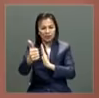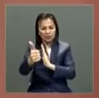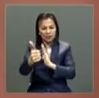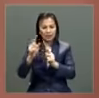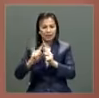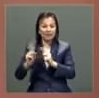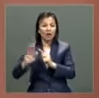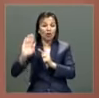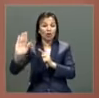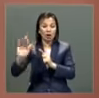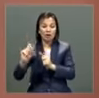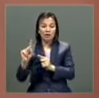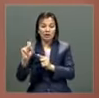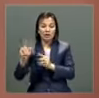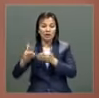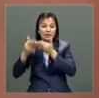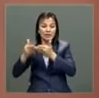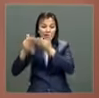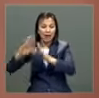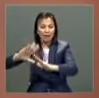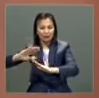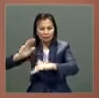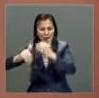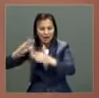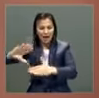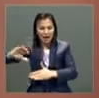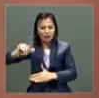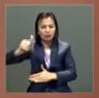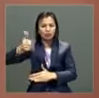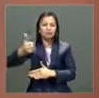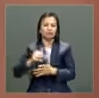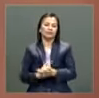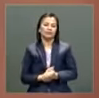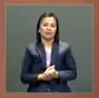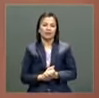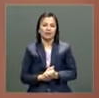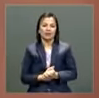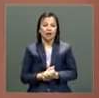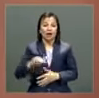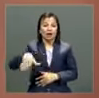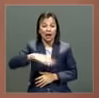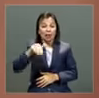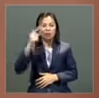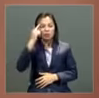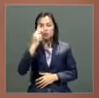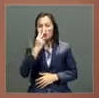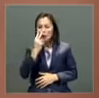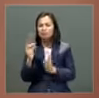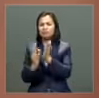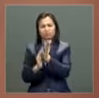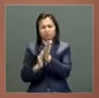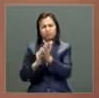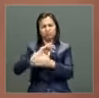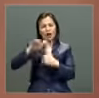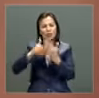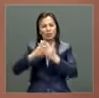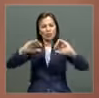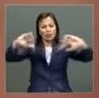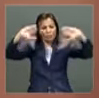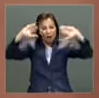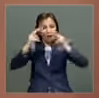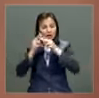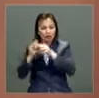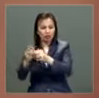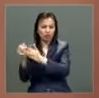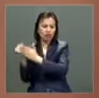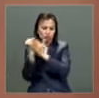ทางศิริราชพยาบาลได้พัฒนาขึ้นมาครับก็เป็นภารกิจที่เราก็ต้องร่วมกันชื่นชมนะครับทั้งฝ่ายภาครัฐเอกชนได้มาช่ว